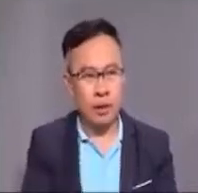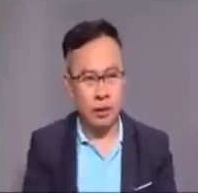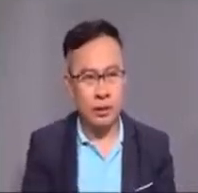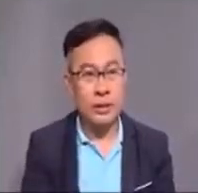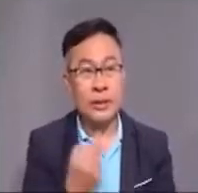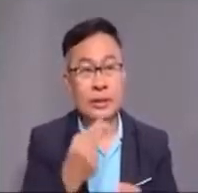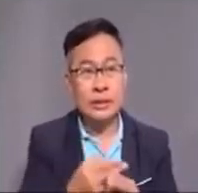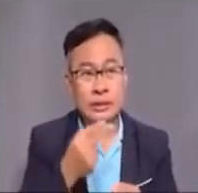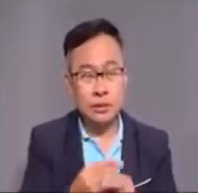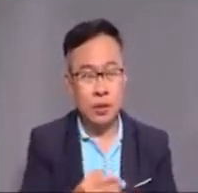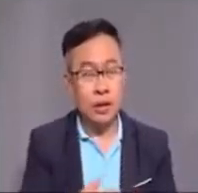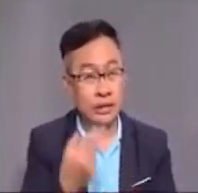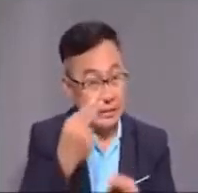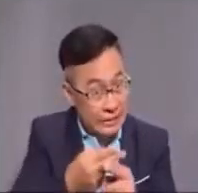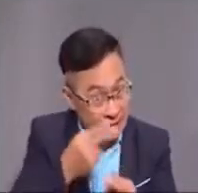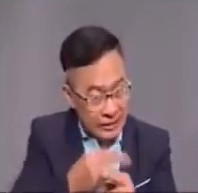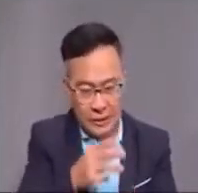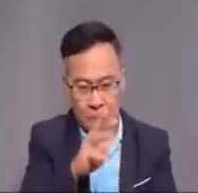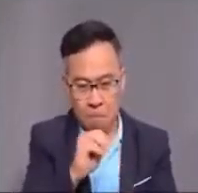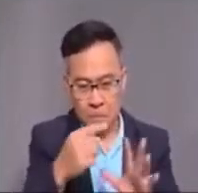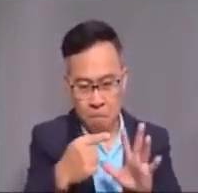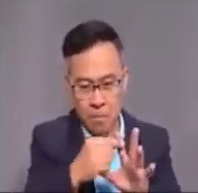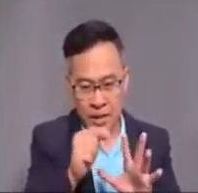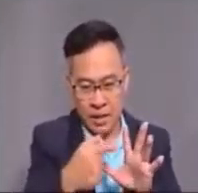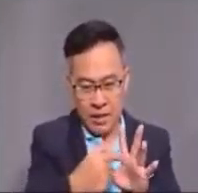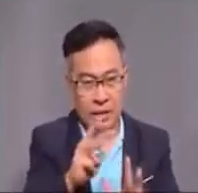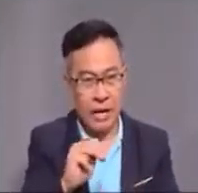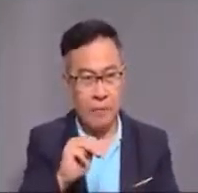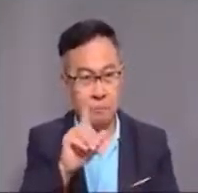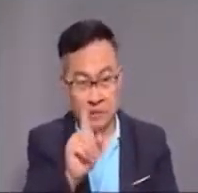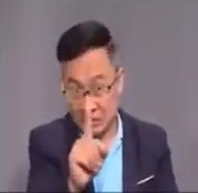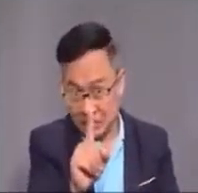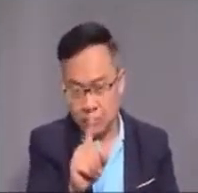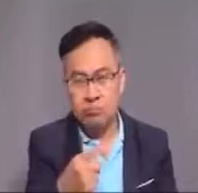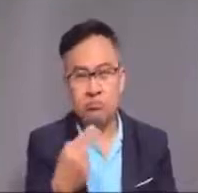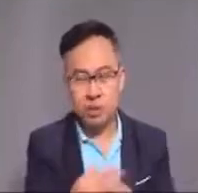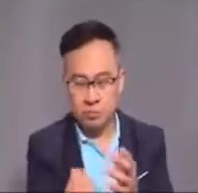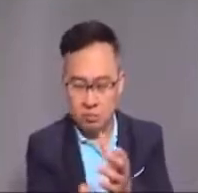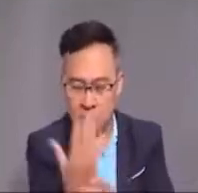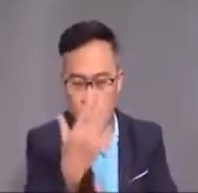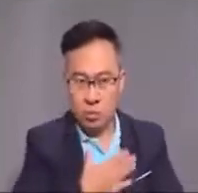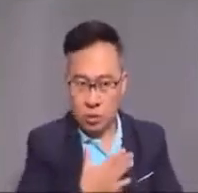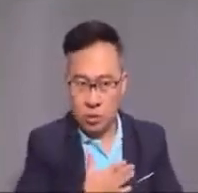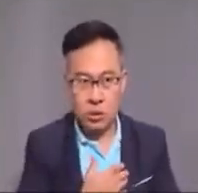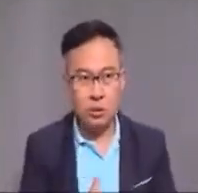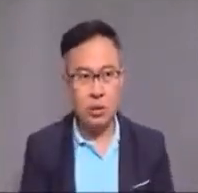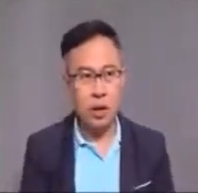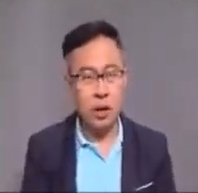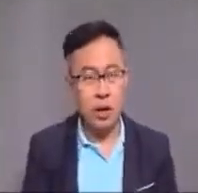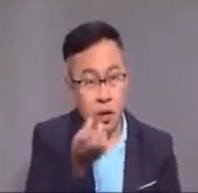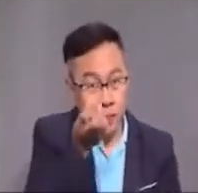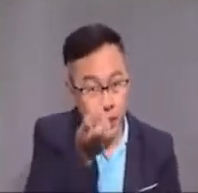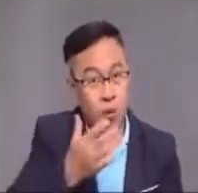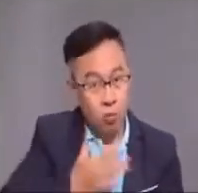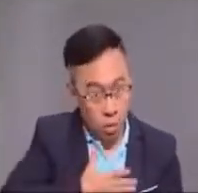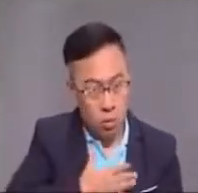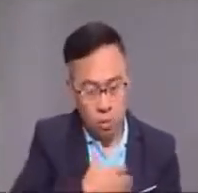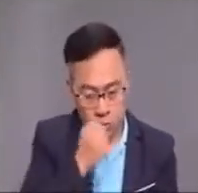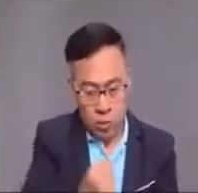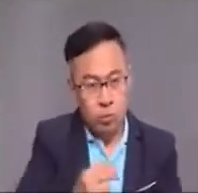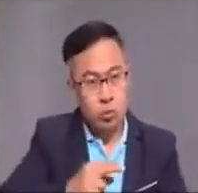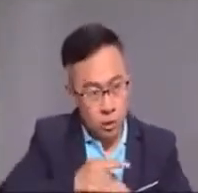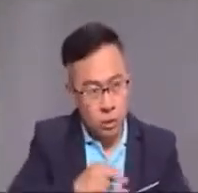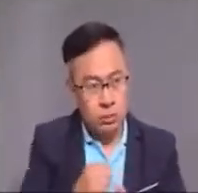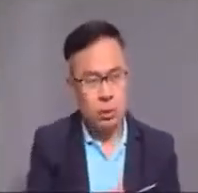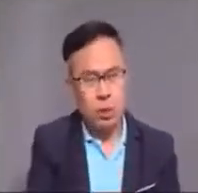ฮะไร่มะขามเลย พันธุ์ข้าวเราเองครับ นี่ที่นี่เก่งขนาดทำเป็นพันธุ์ข้าวเองเลยเหรอคะ ครับ เอ๊ะข้าวจะหอมไม่หอมนี่เราต้องรอหุงสุก